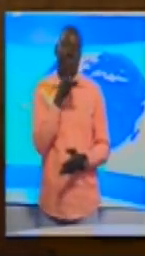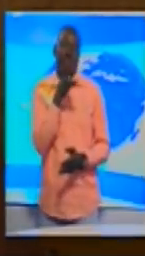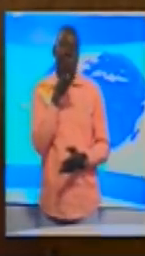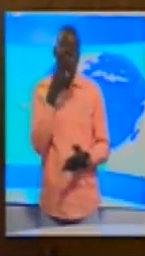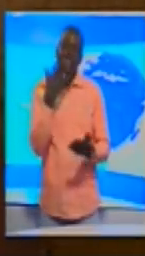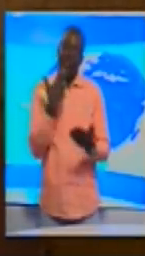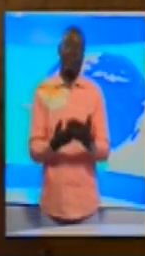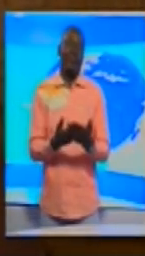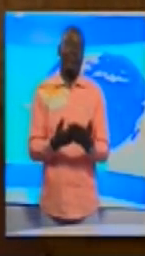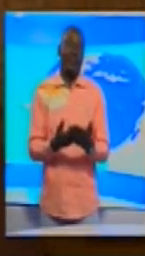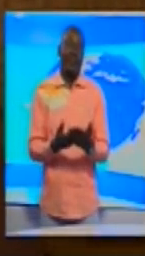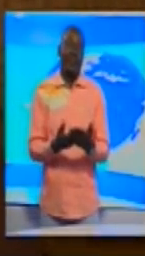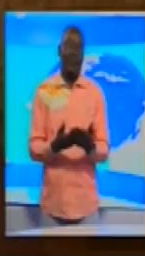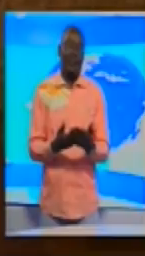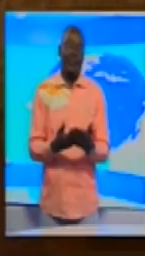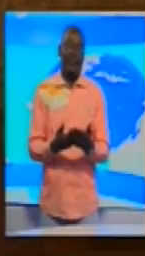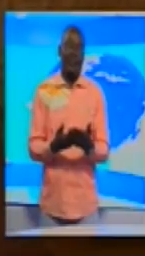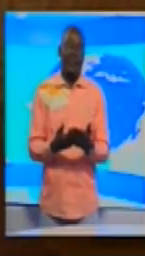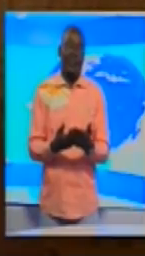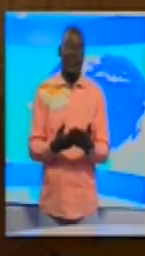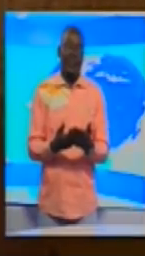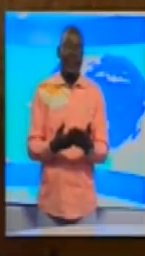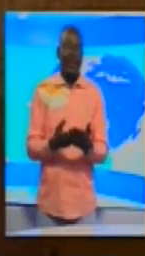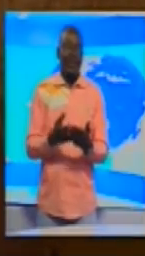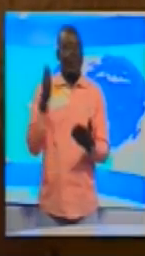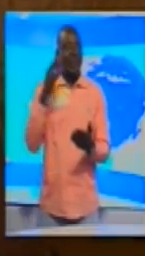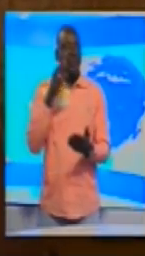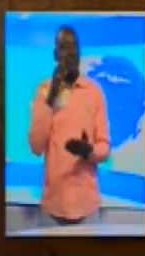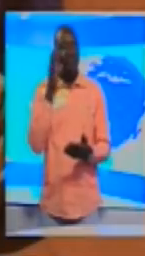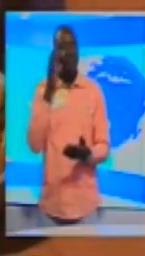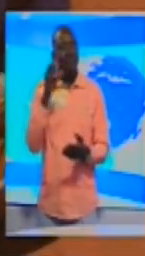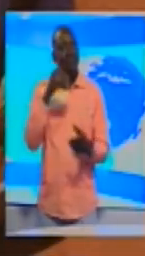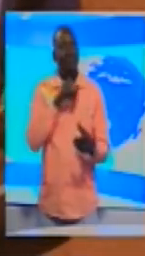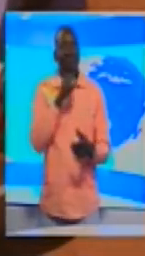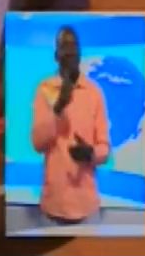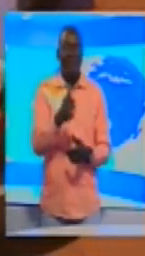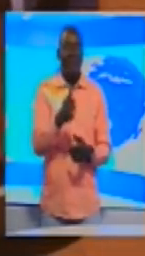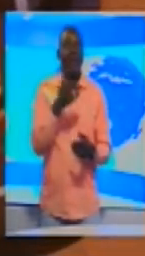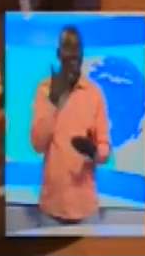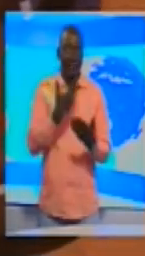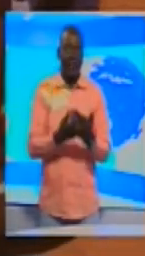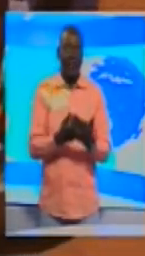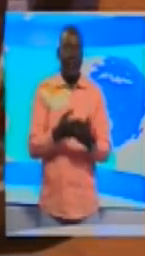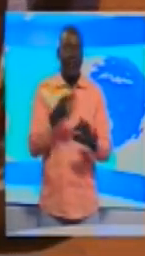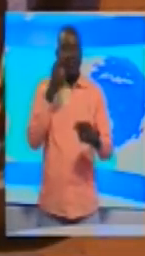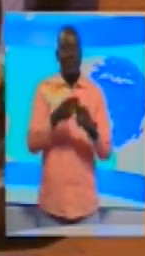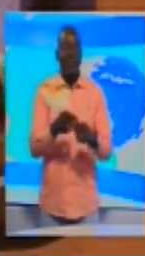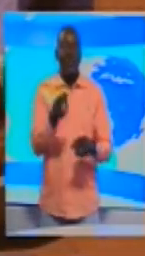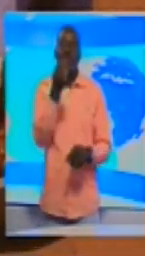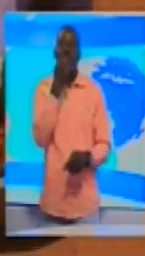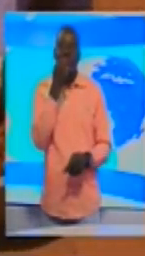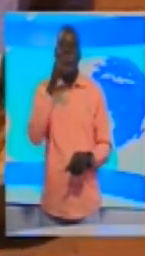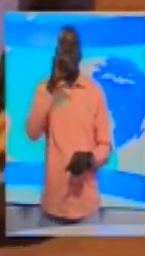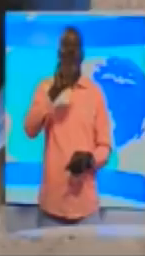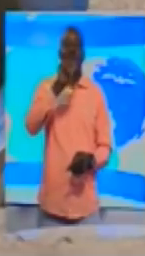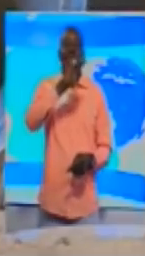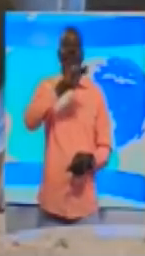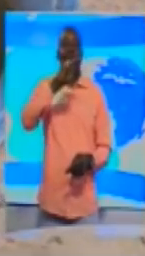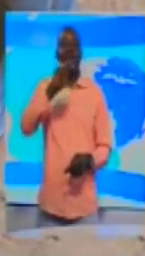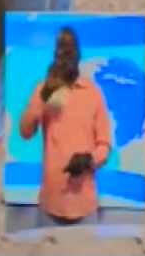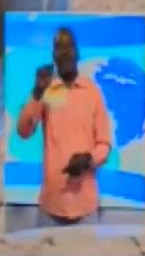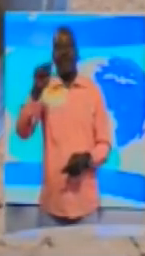c'est bon. Bon, le goût n'est pas le même, bon, c'est bon. On l'appelle la nourriture des Yana, une